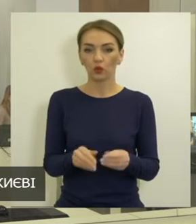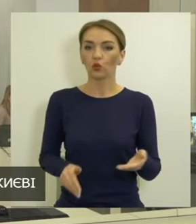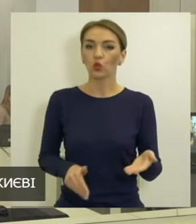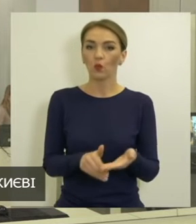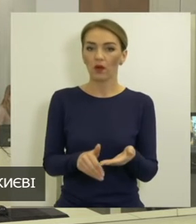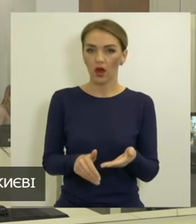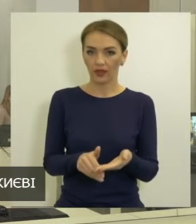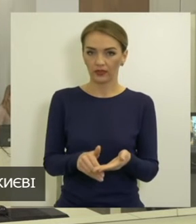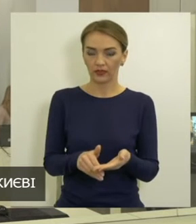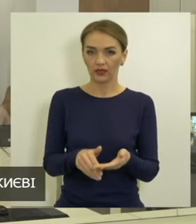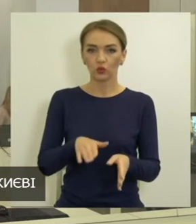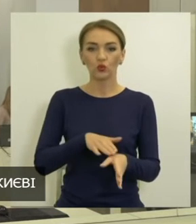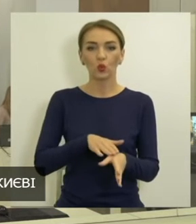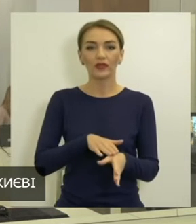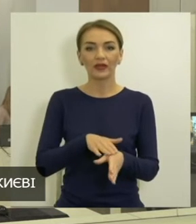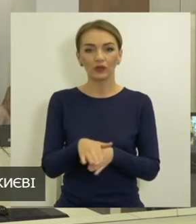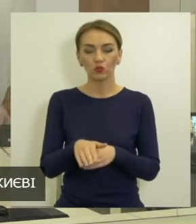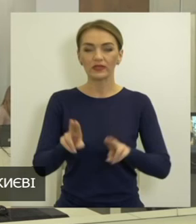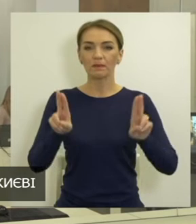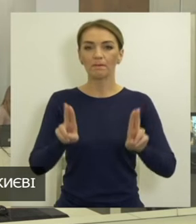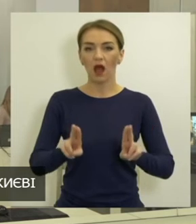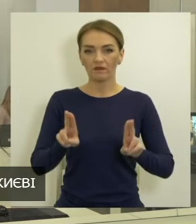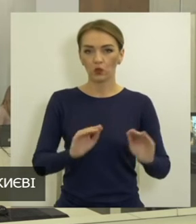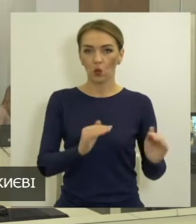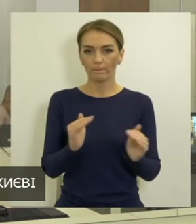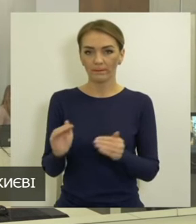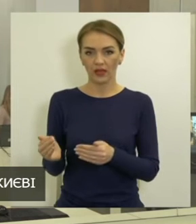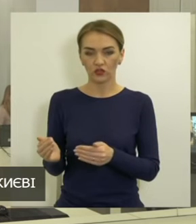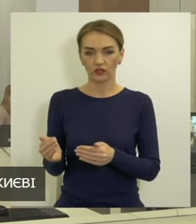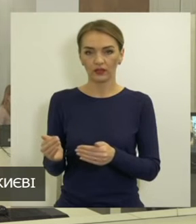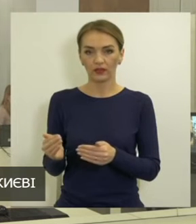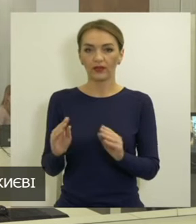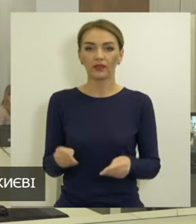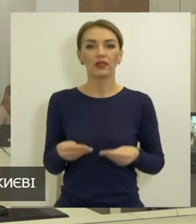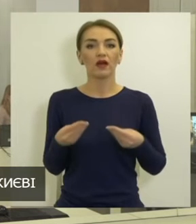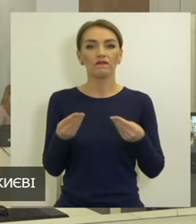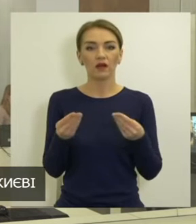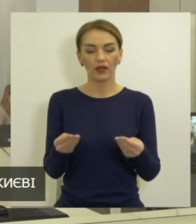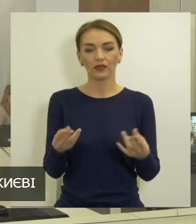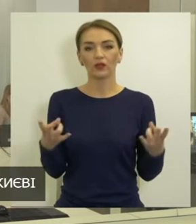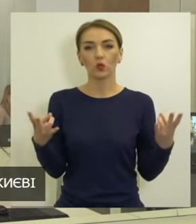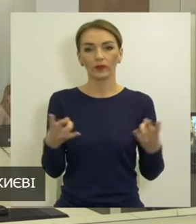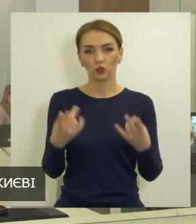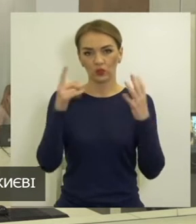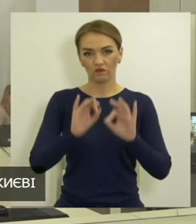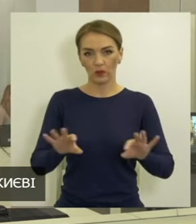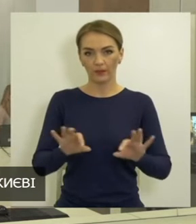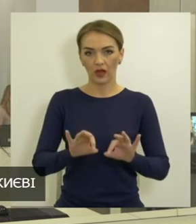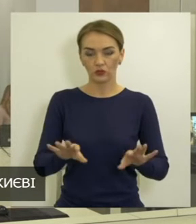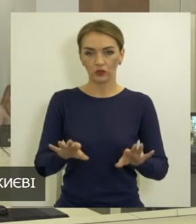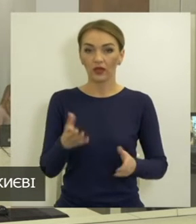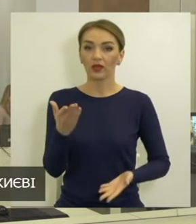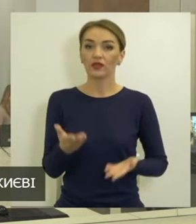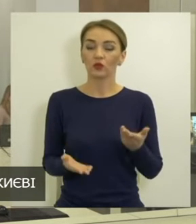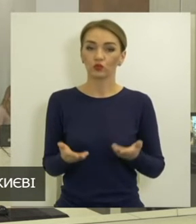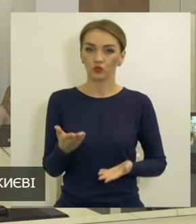Допомагайте. Дотримуйтесь правил обмежень. Надавайте необхідну інформацію.